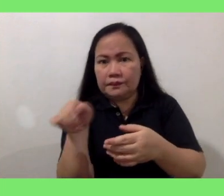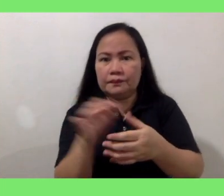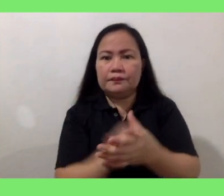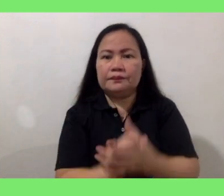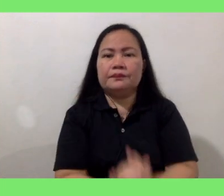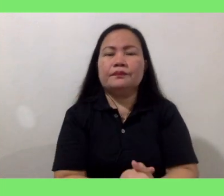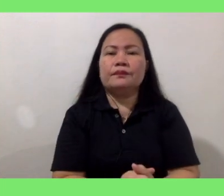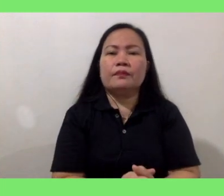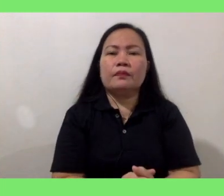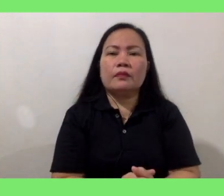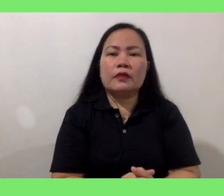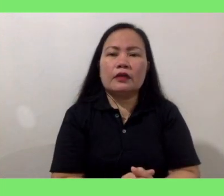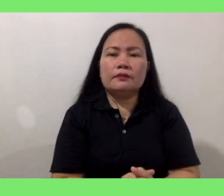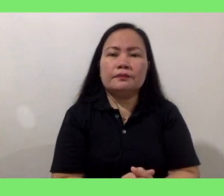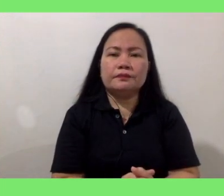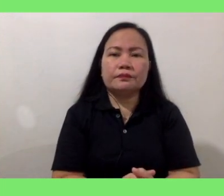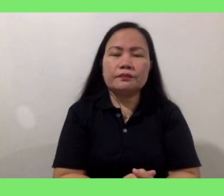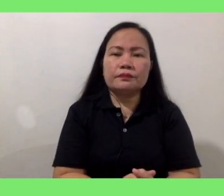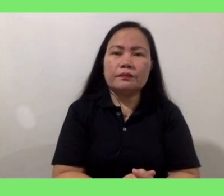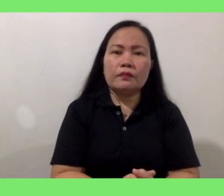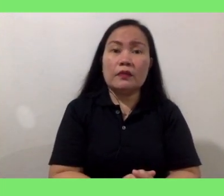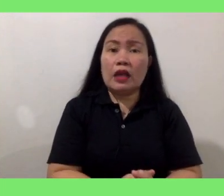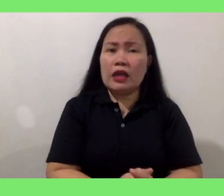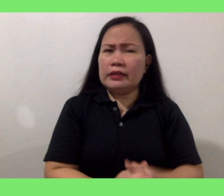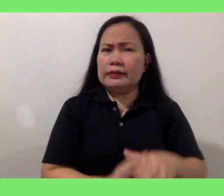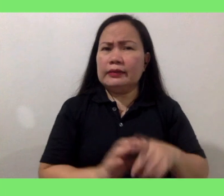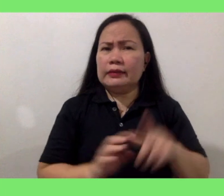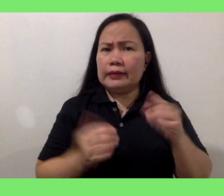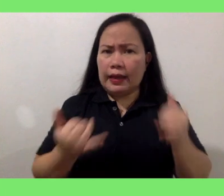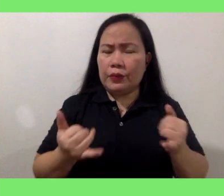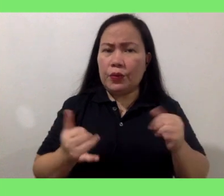arrow. Okay. Now, what if I